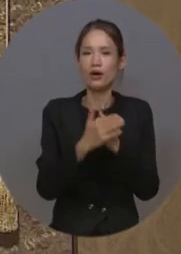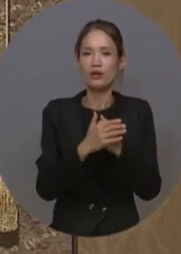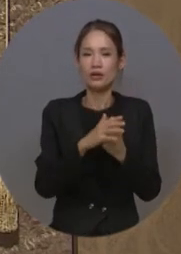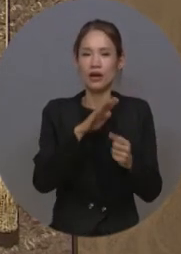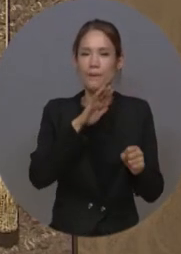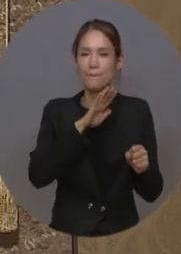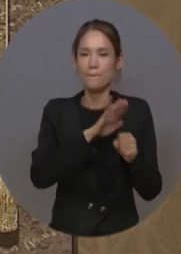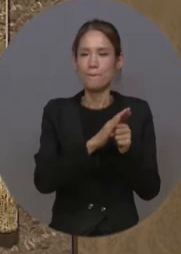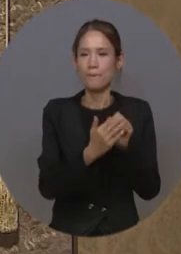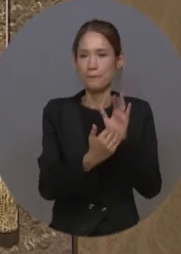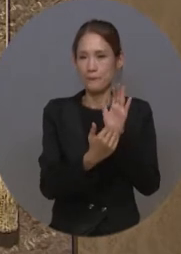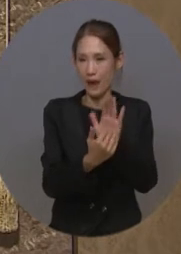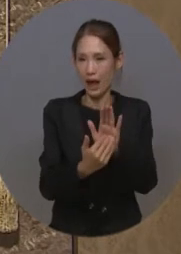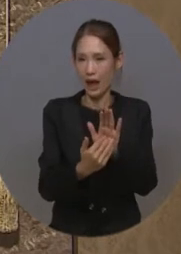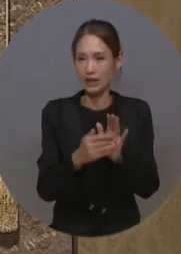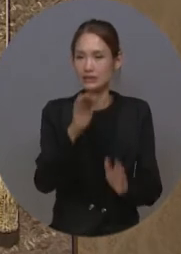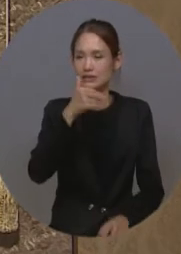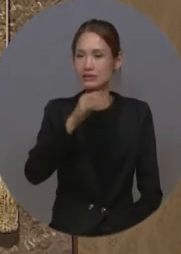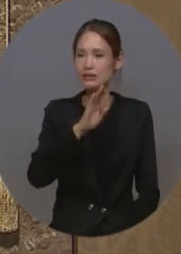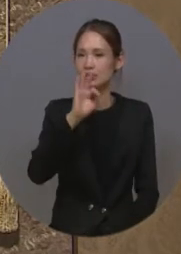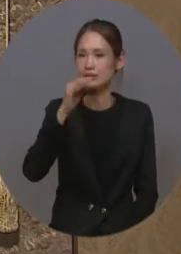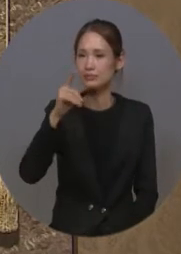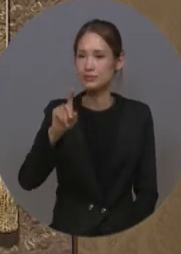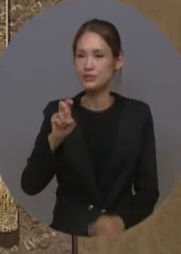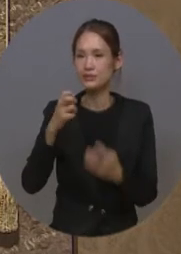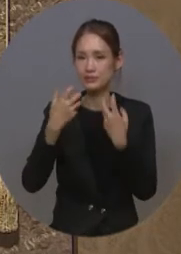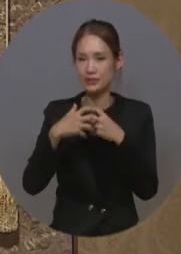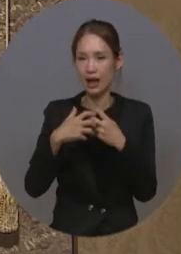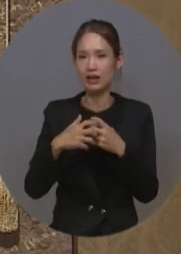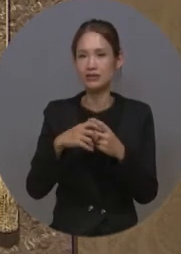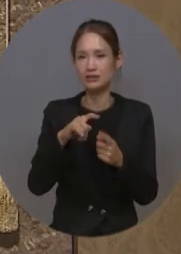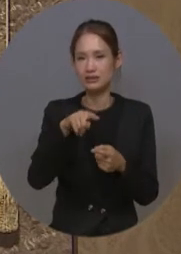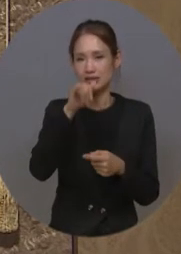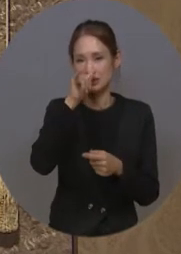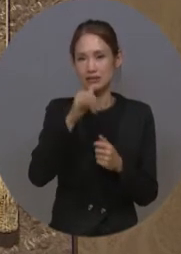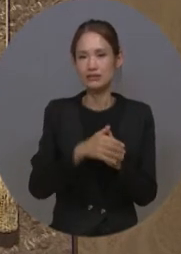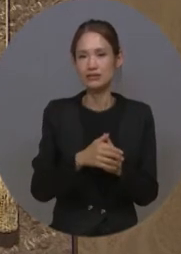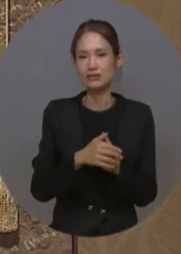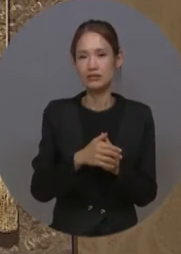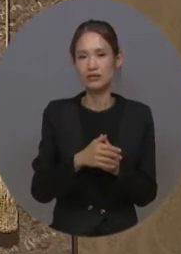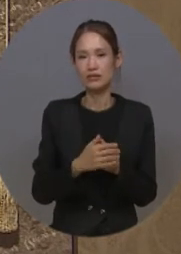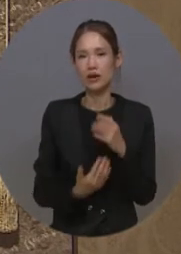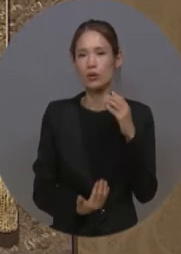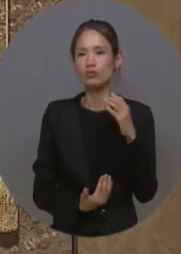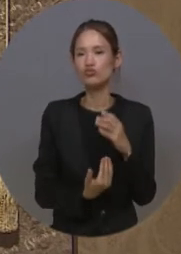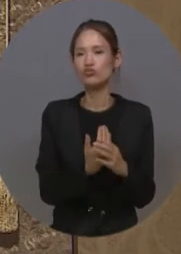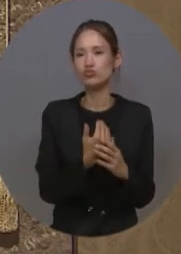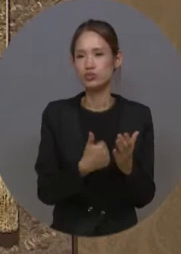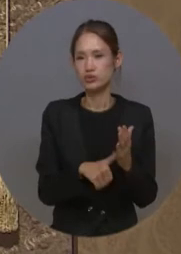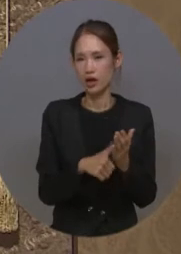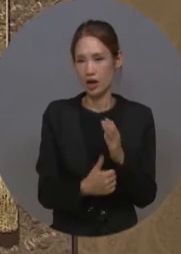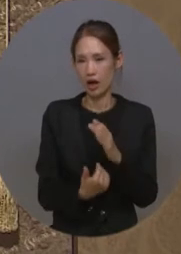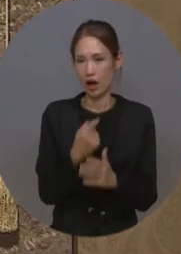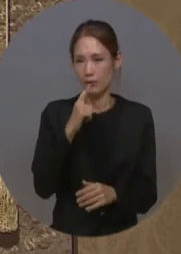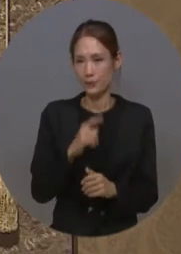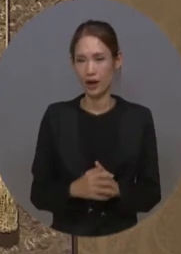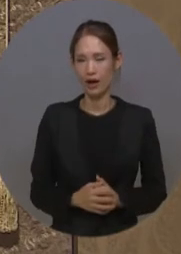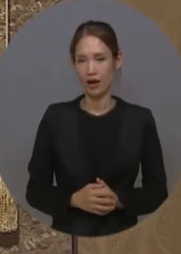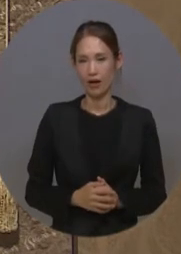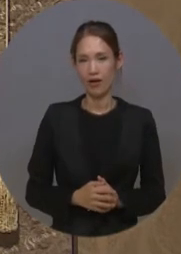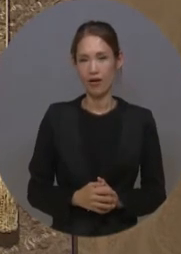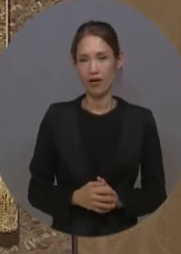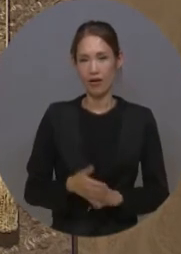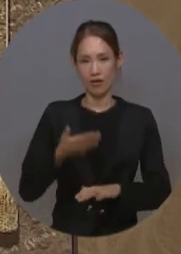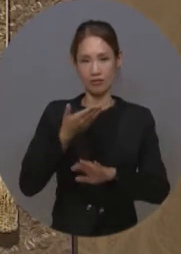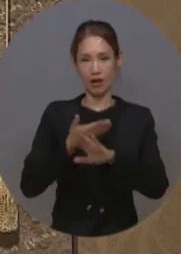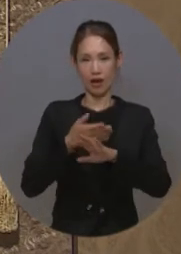막아주는 흡음 장치 그 부분이 있는데 그게 거기서 발암물질이 생겼다는 거예요. 근데